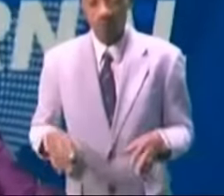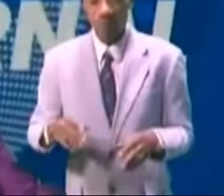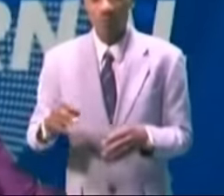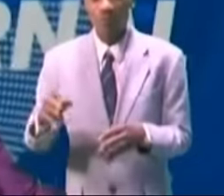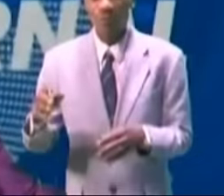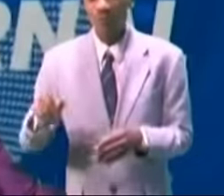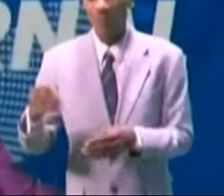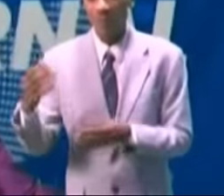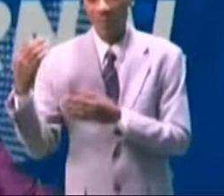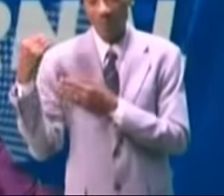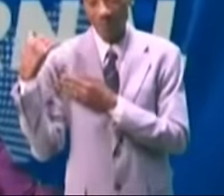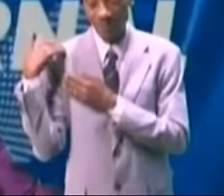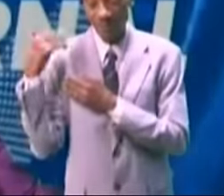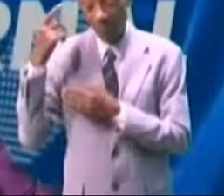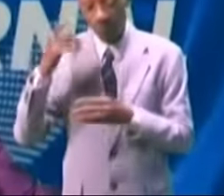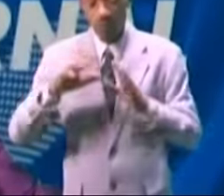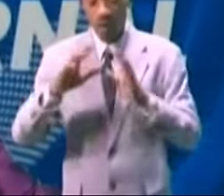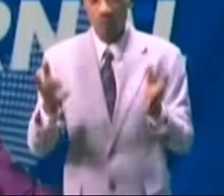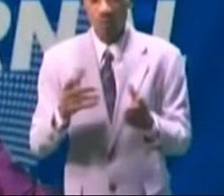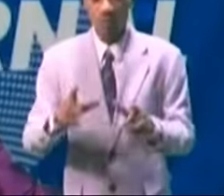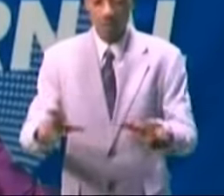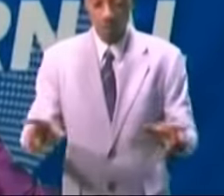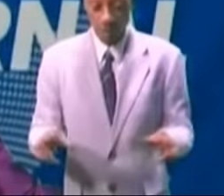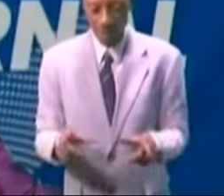plus d'assiduité au travail.